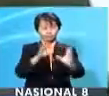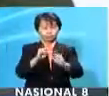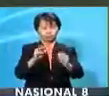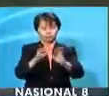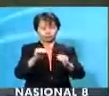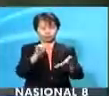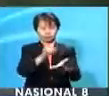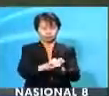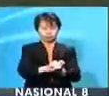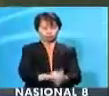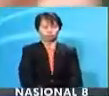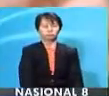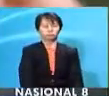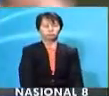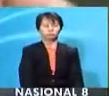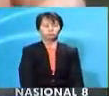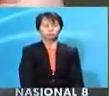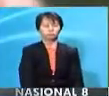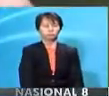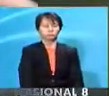berlangsung.